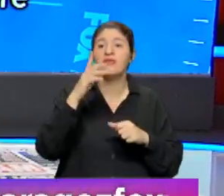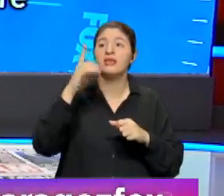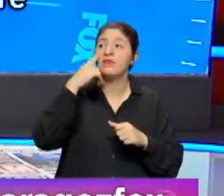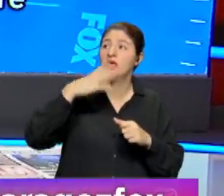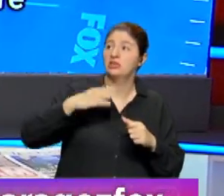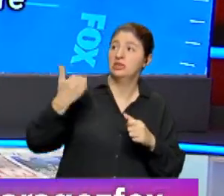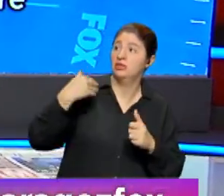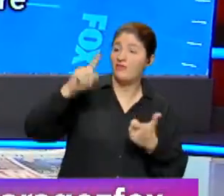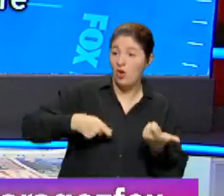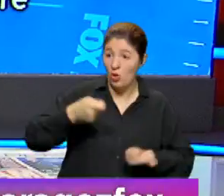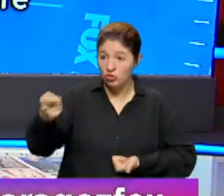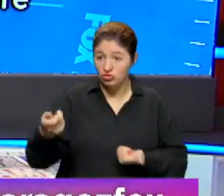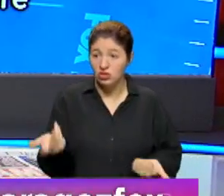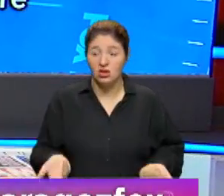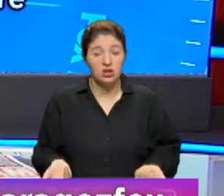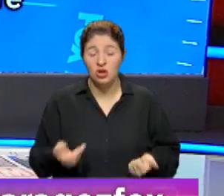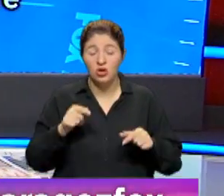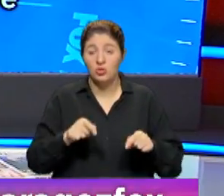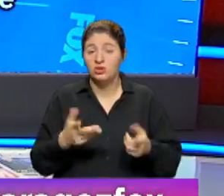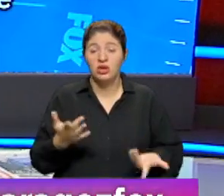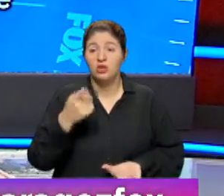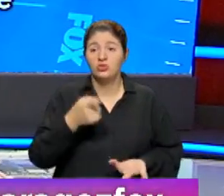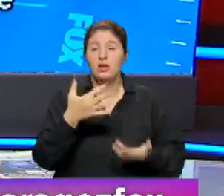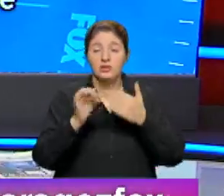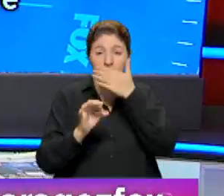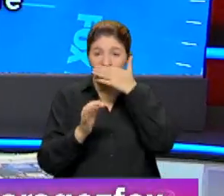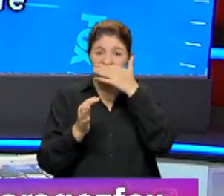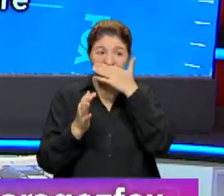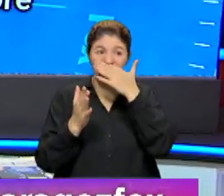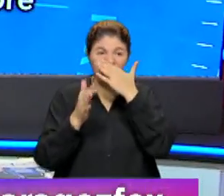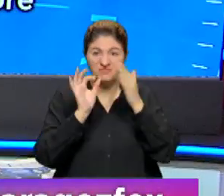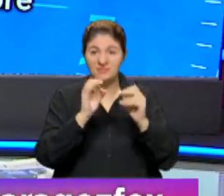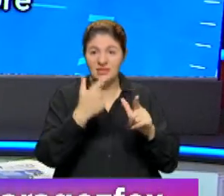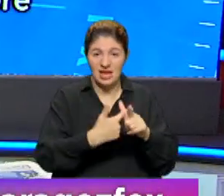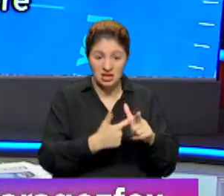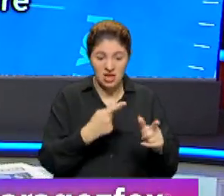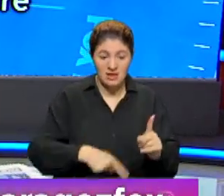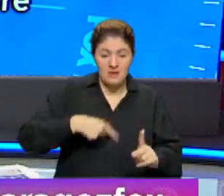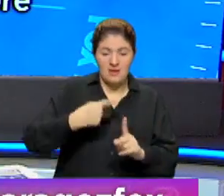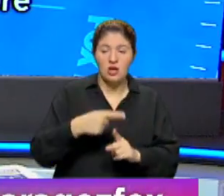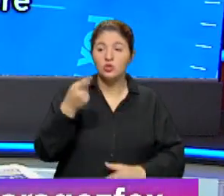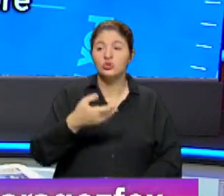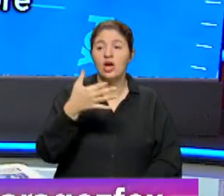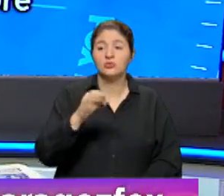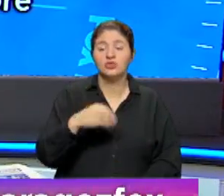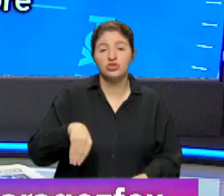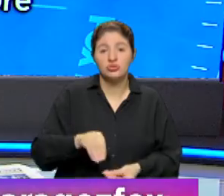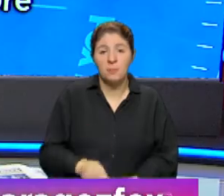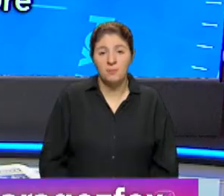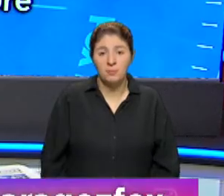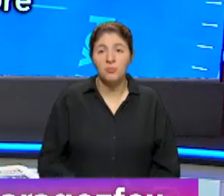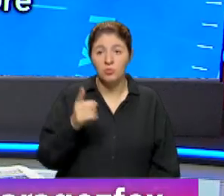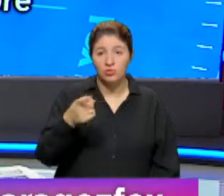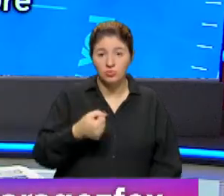vergileri mi ödeyecek Yoksa burada % 60 yani mevcut kirasına eklenen % 60'lık zam